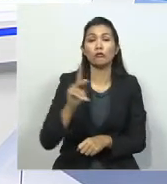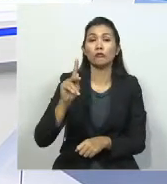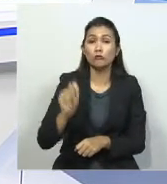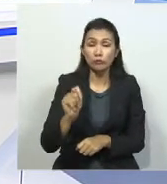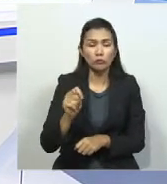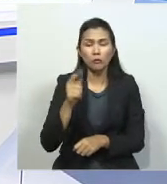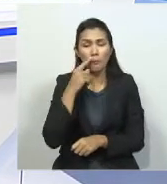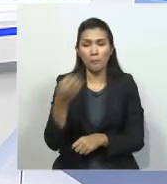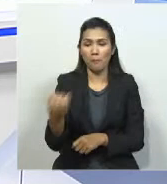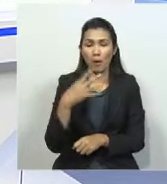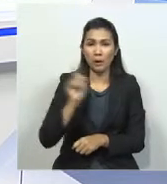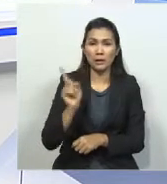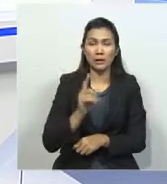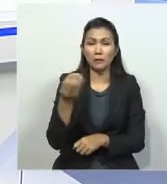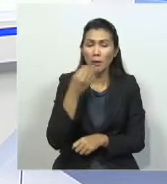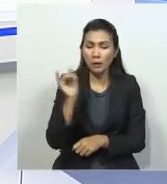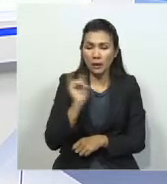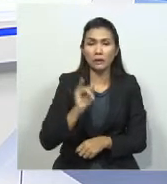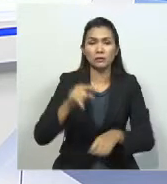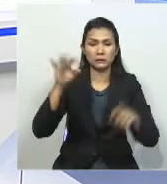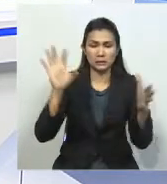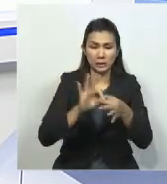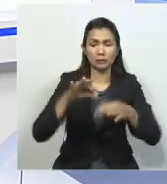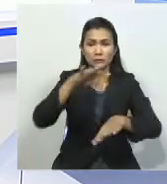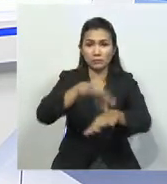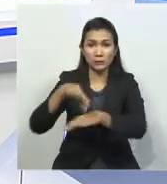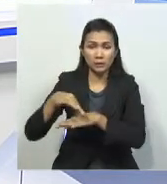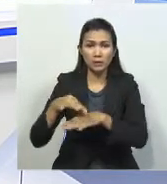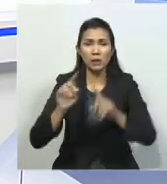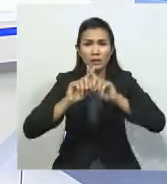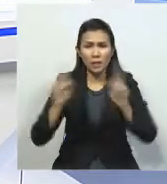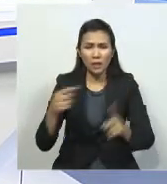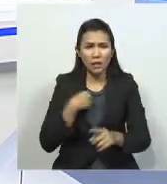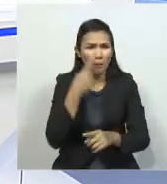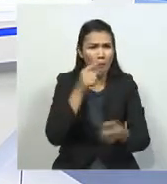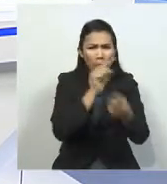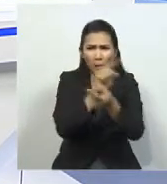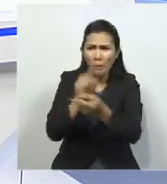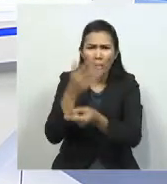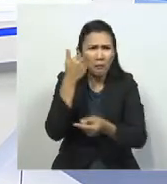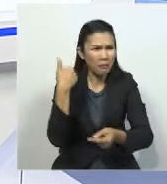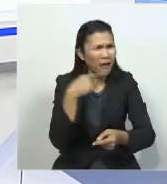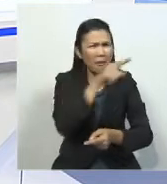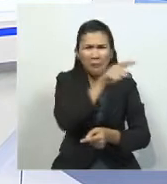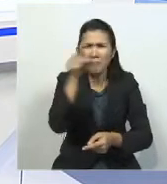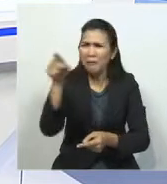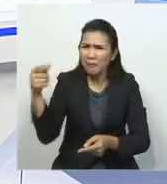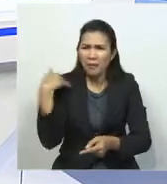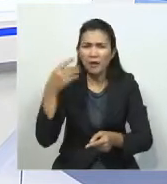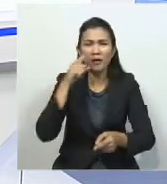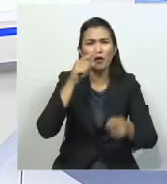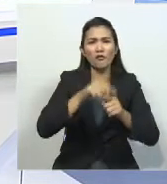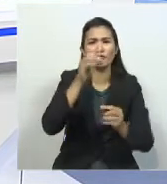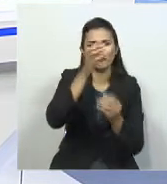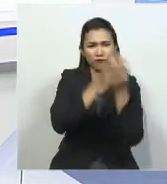ายังไม่ได้กำหนดสถานที่สำหรับติดป้ายส่วนที่ไปพบป้ายของหลายพรรคการเมืองที่ติดอยู่ตามเสาไฟฟ้